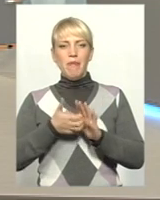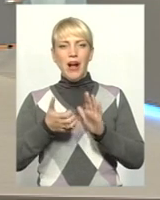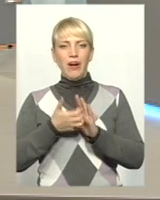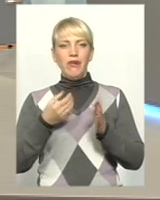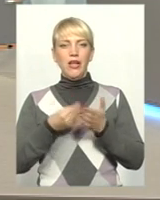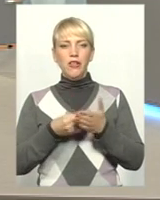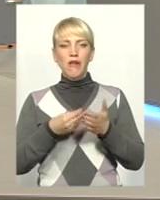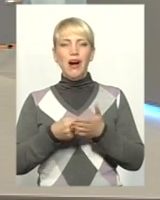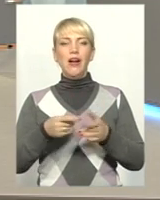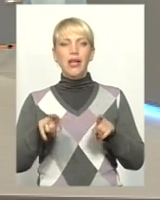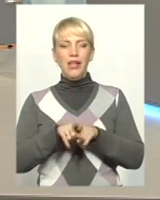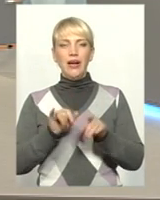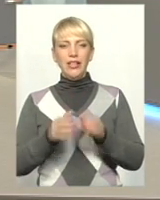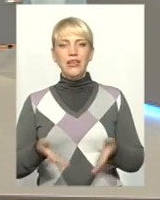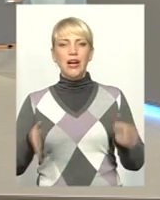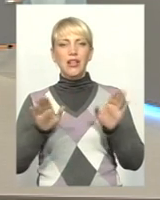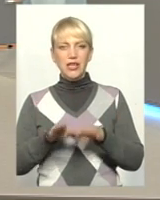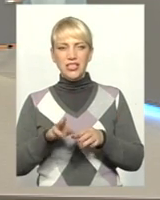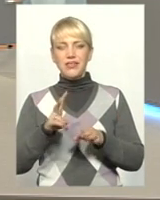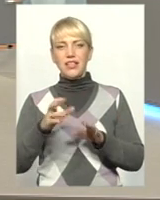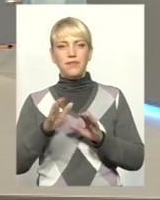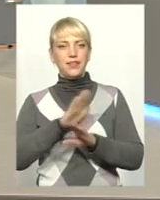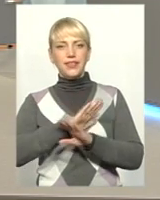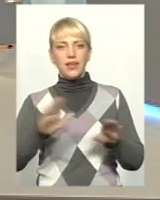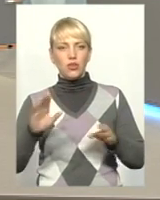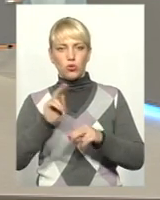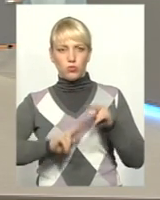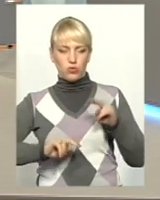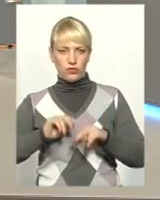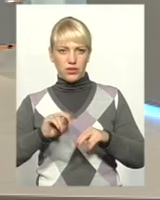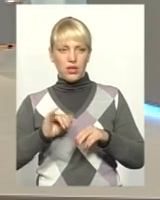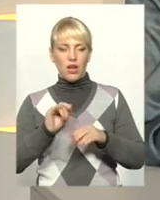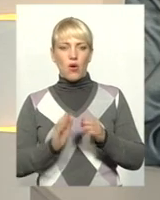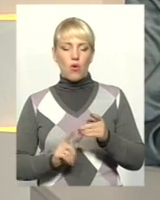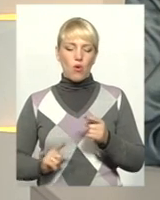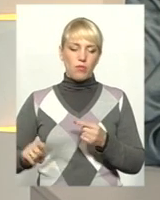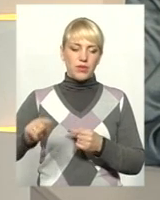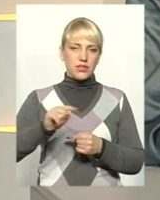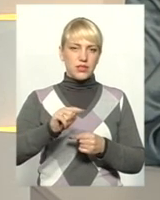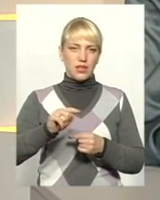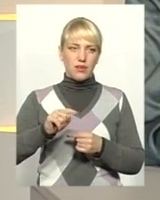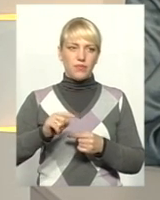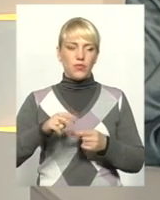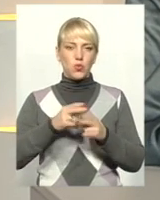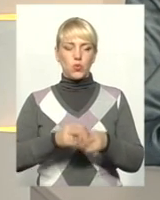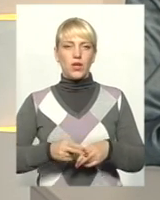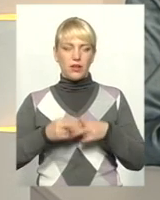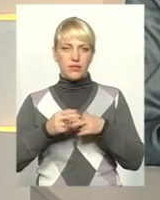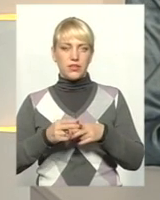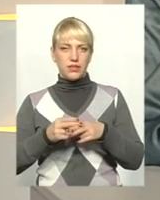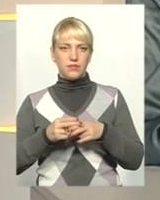і залишився недобудованим. Об'їзна довкола